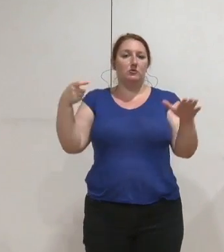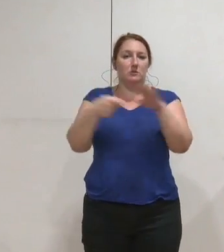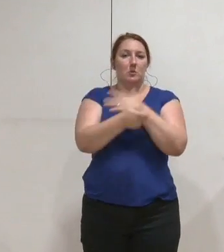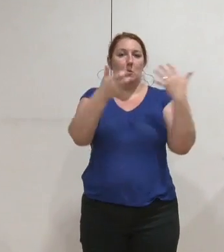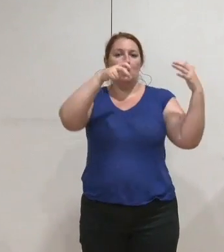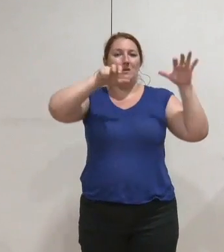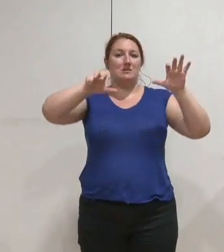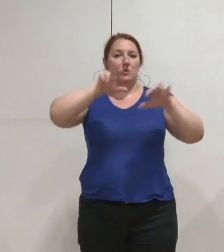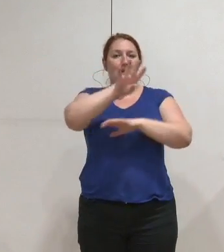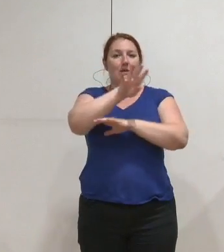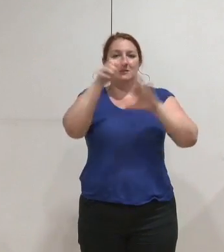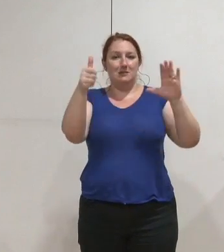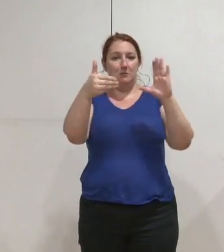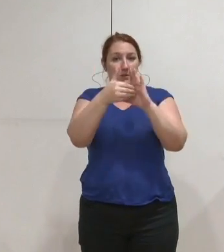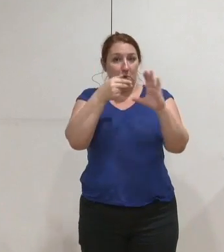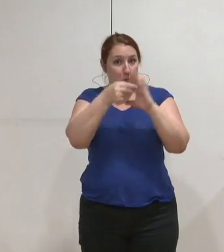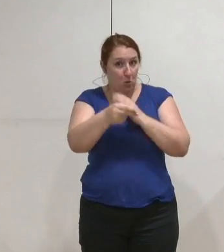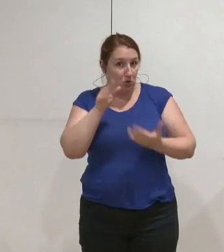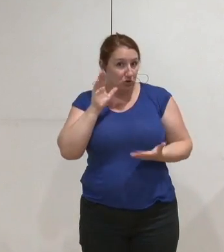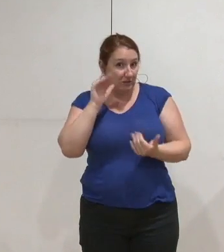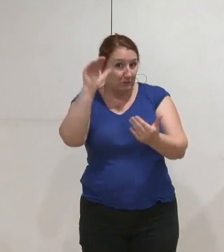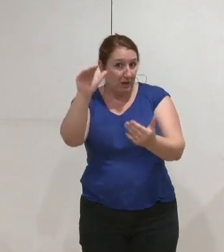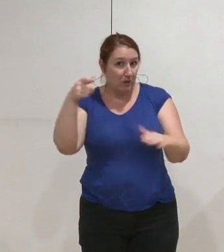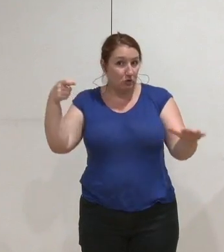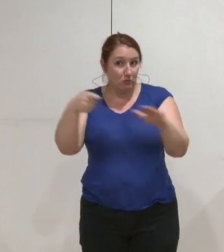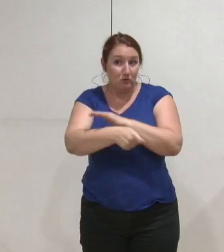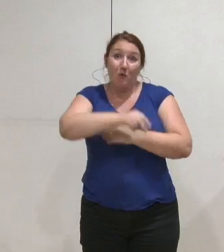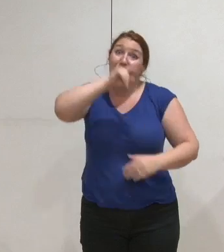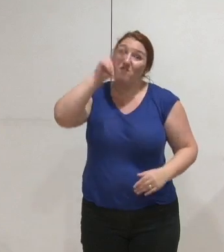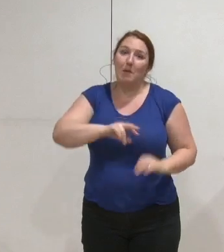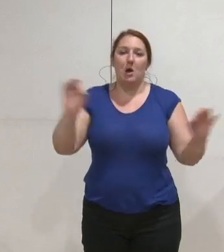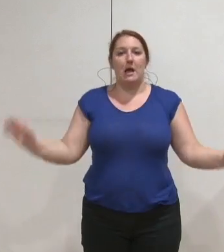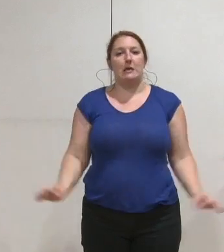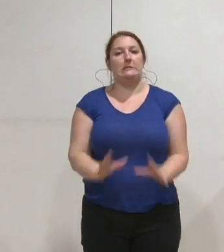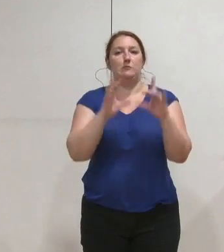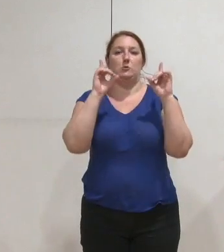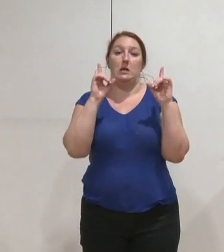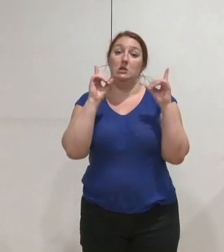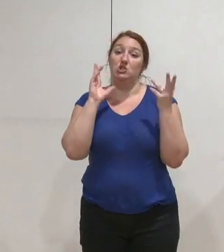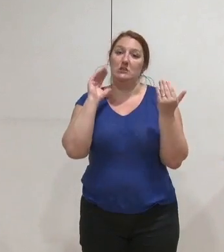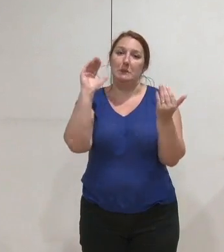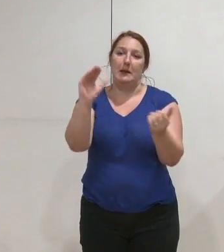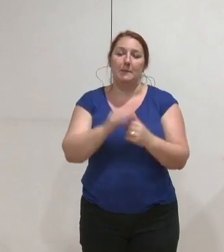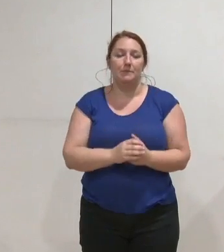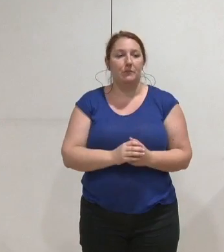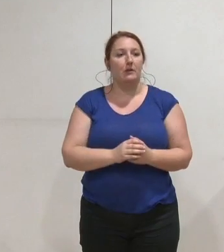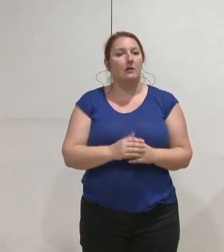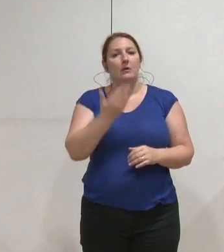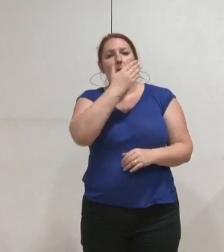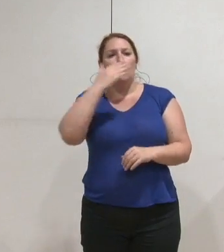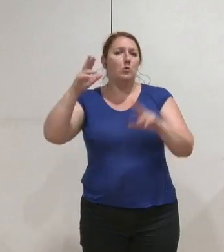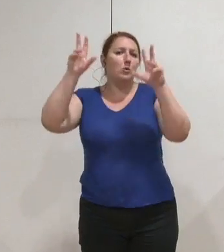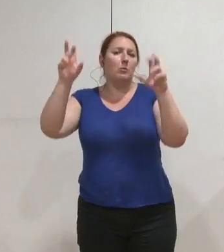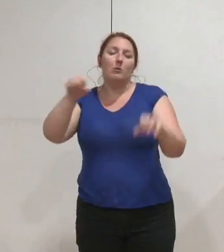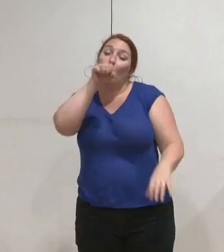846000 € j'espère que cette subvention sera vraiment exceptionnel et puis après il y a une autre rubrique qui m'a beaucoup plu